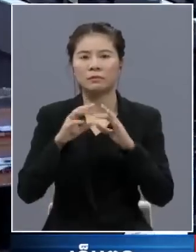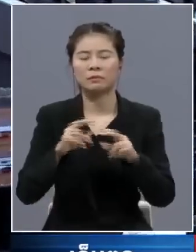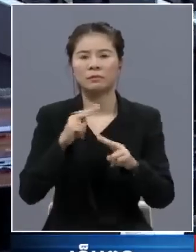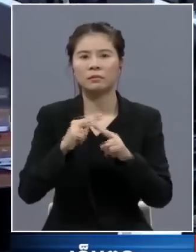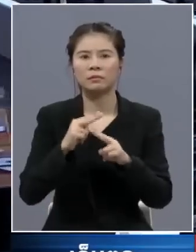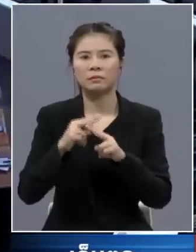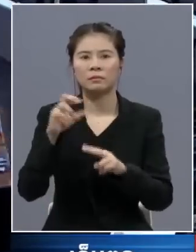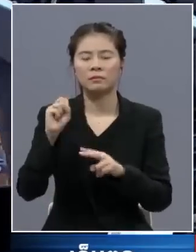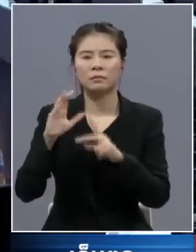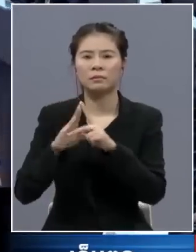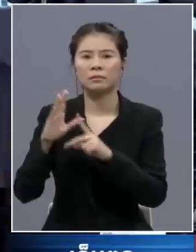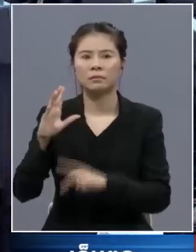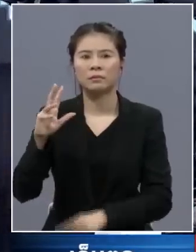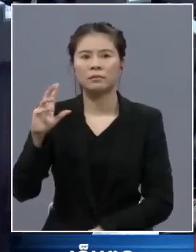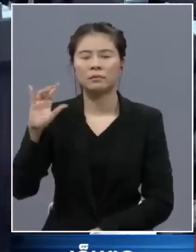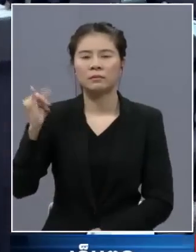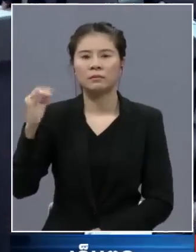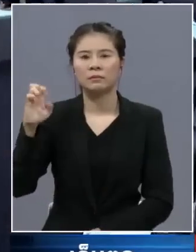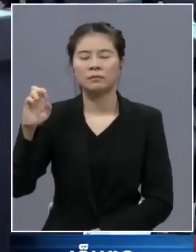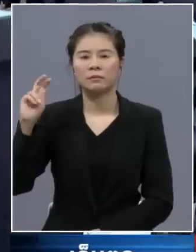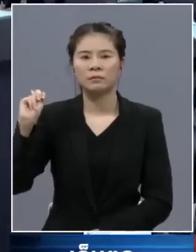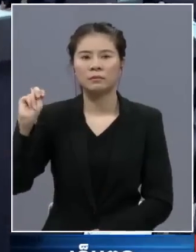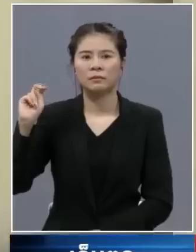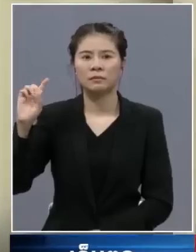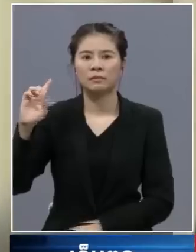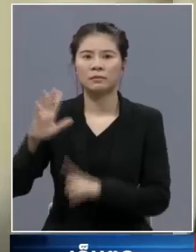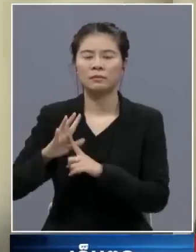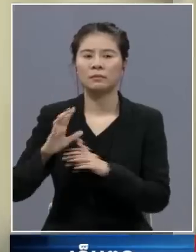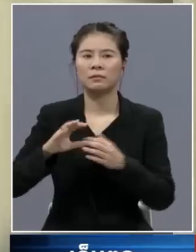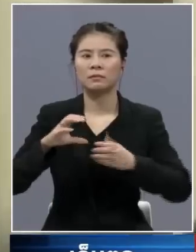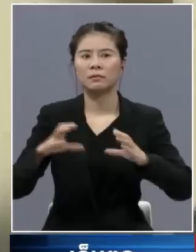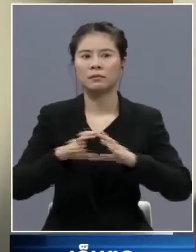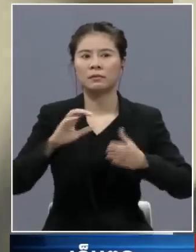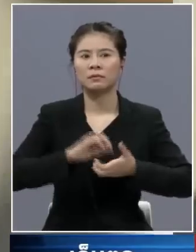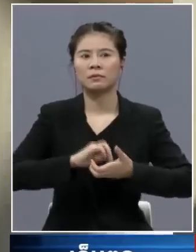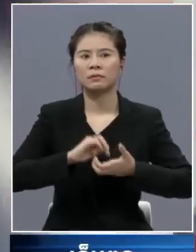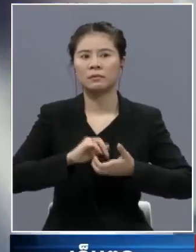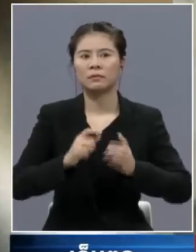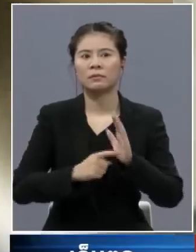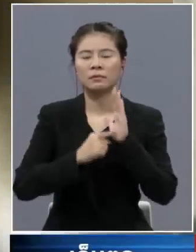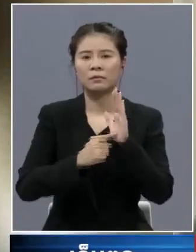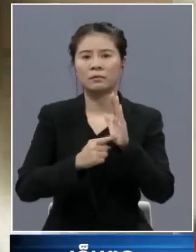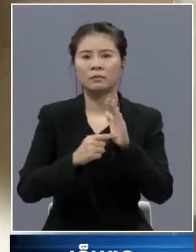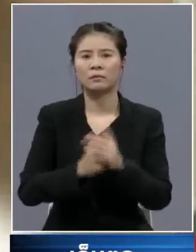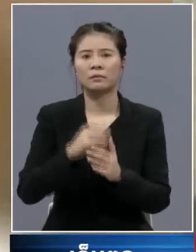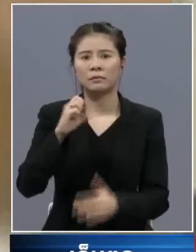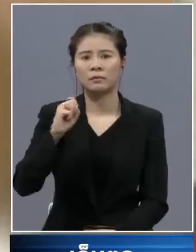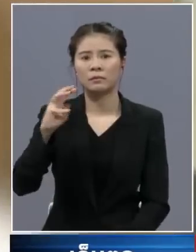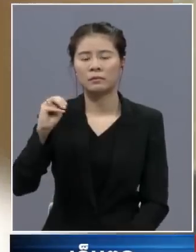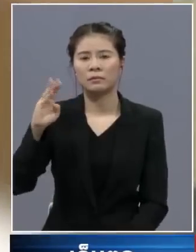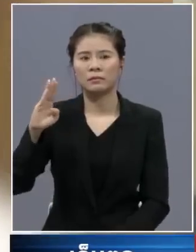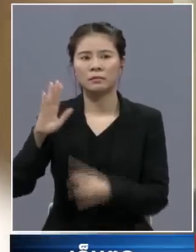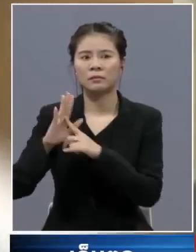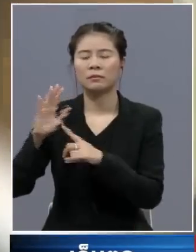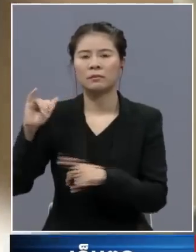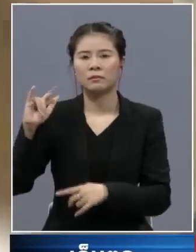หรือบิ๊กสุนะฮะยอมลาออกในฐานะพรรคร่วมรัฐบาลเดิมก็เสนอชื่อพลอากาศเอกสมบุญระหงหัวห